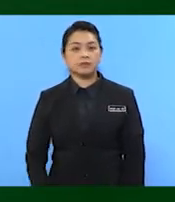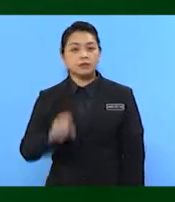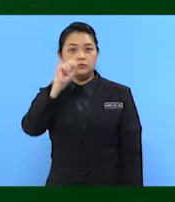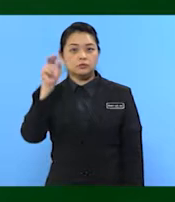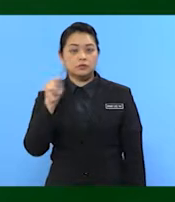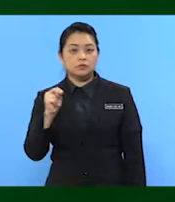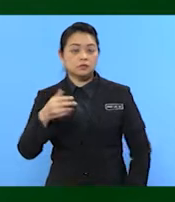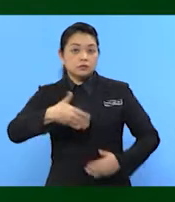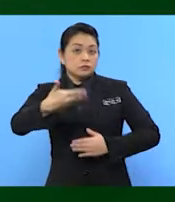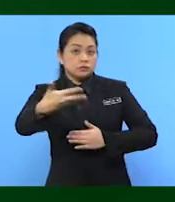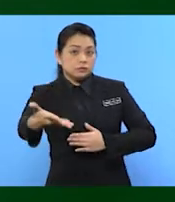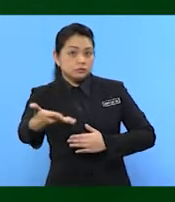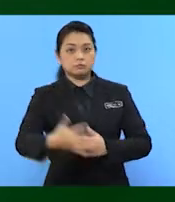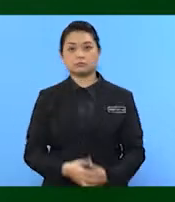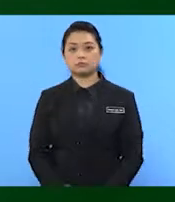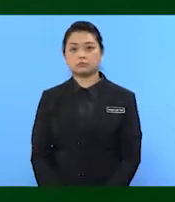Soalan seterusnya.